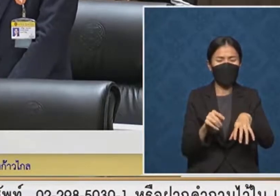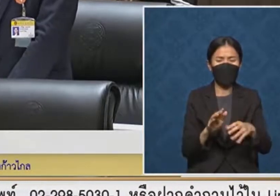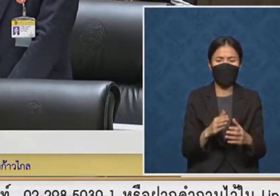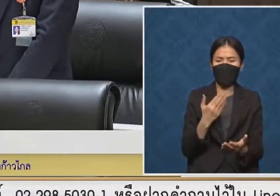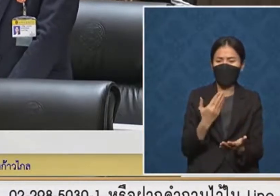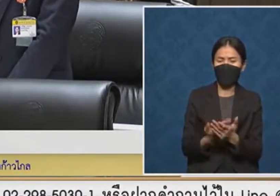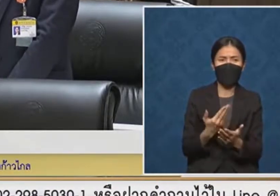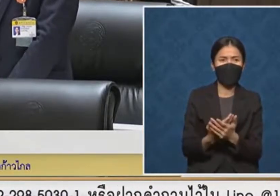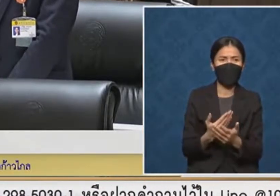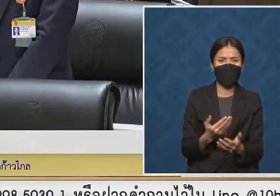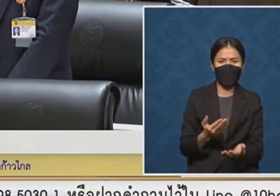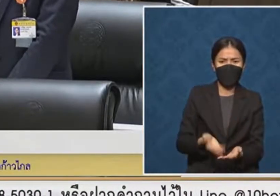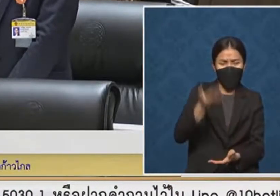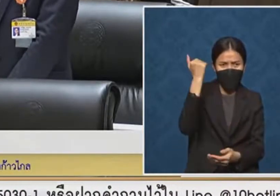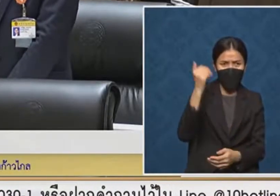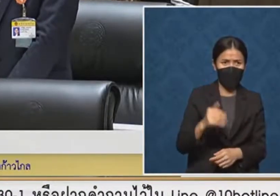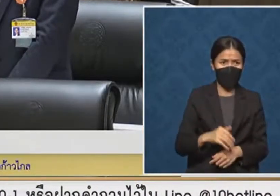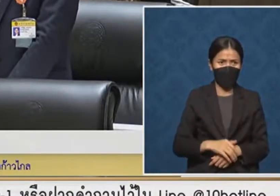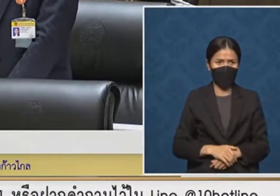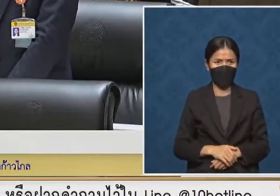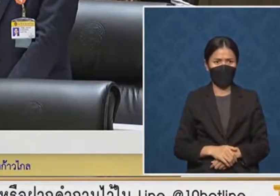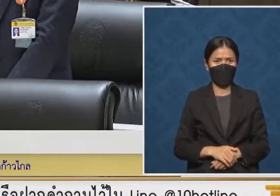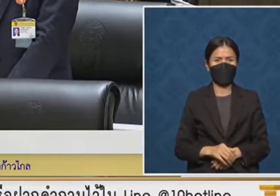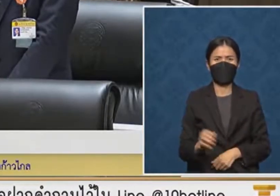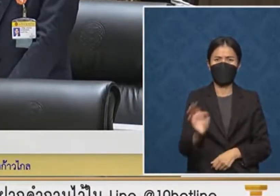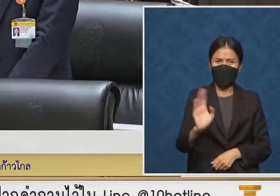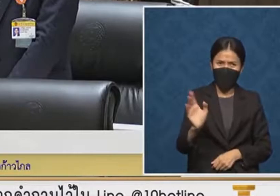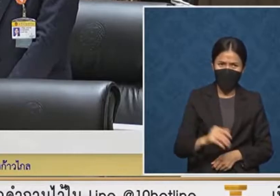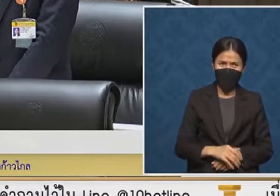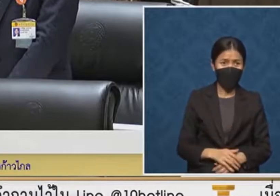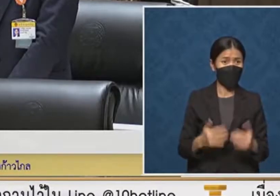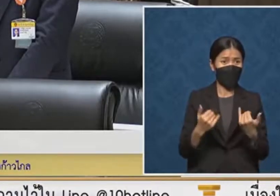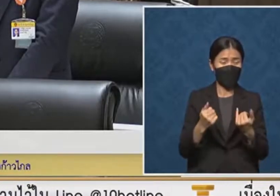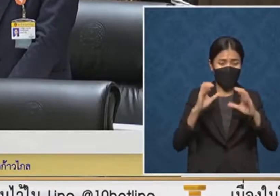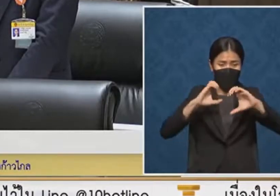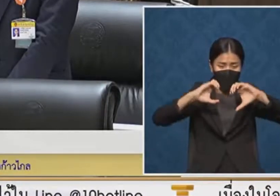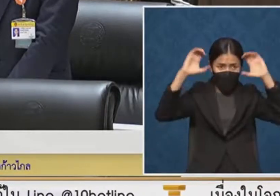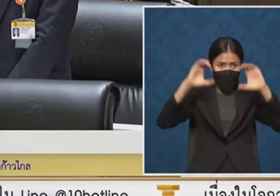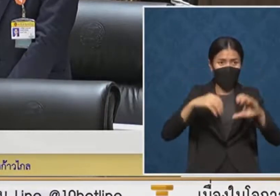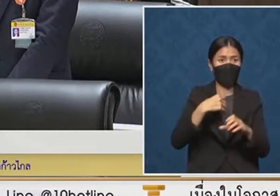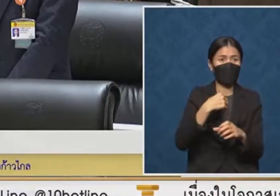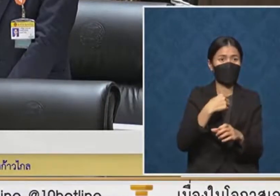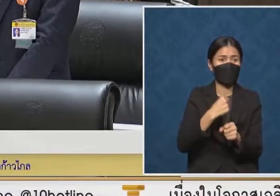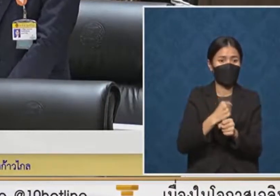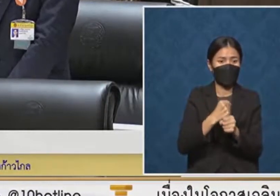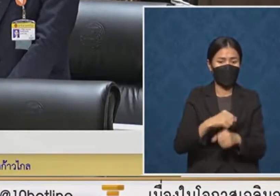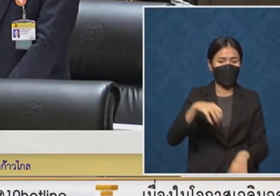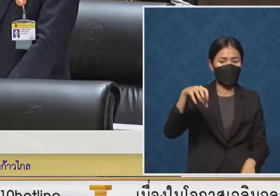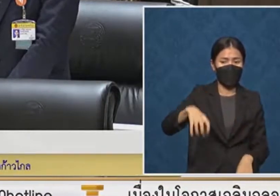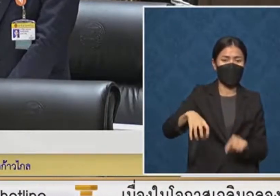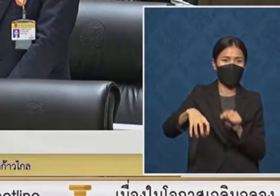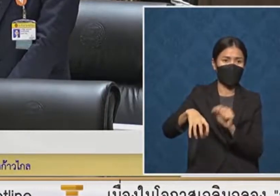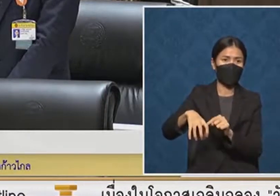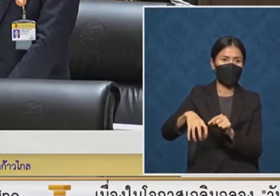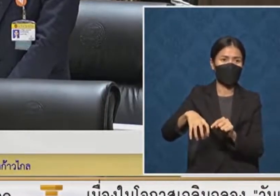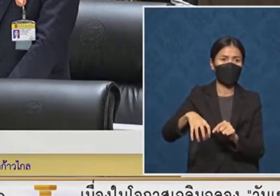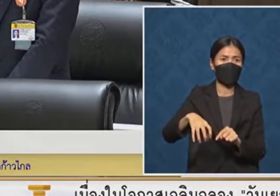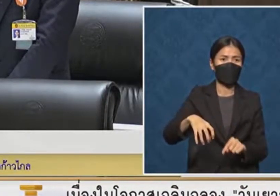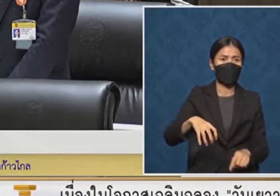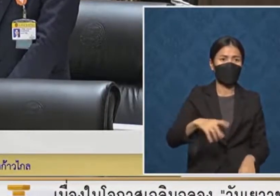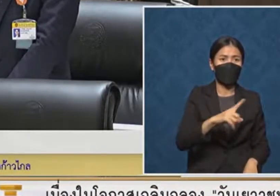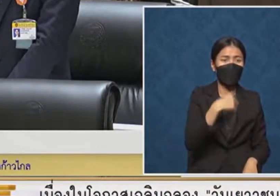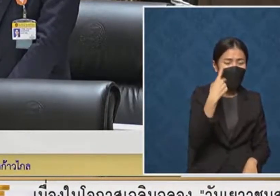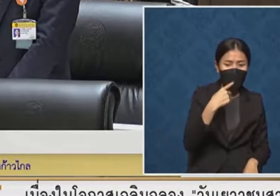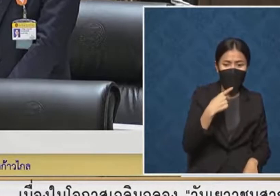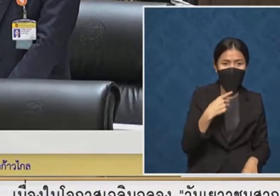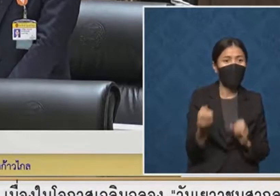OVER นะครับแล้วประวตศาชชตที่นี่ย สิ่ที่มันเป็อันตรายตดทําเีบรฐบาลคือการทำรฐผาหอย่เดียวเลยครั อยางอนไม่มีเลยคร